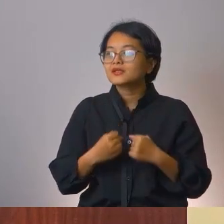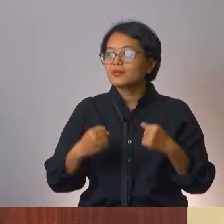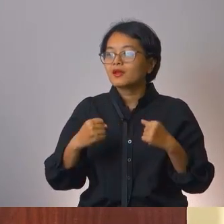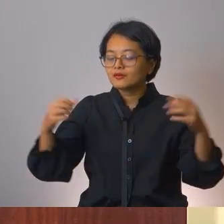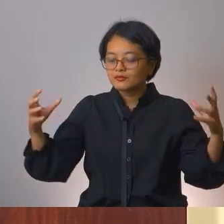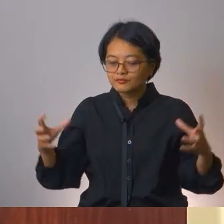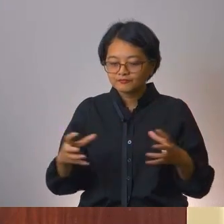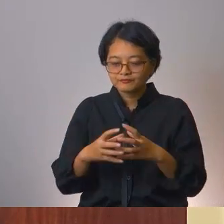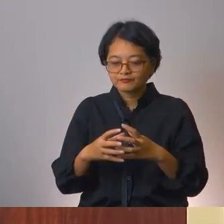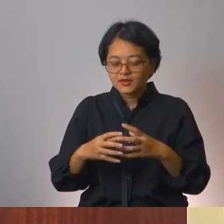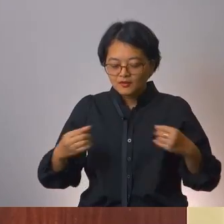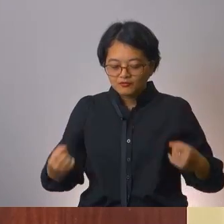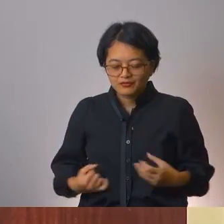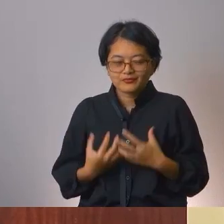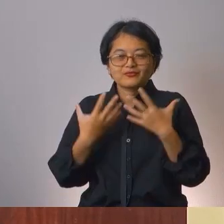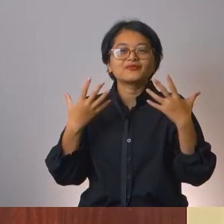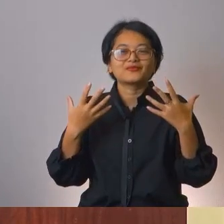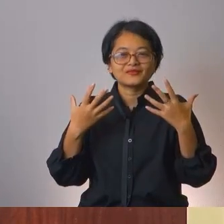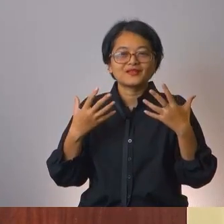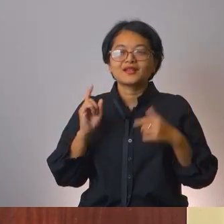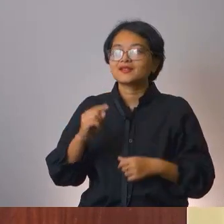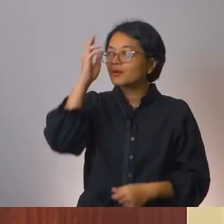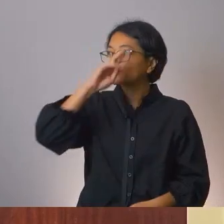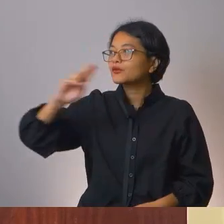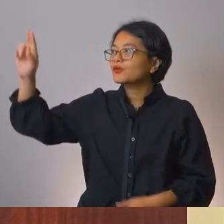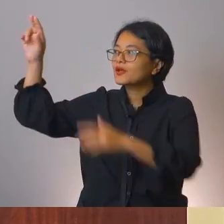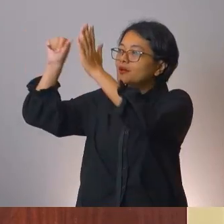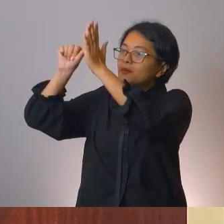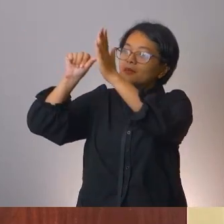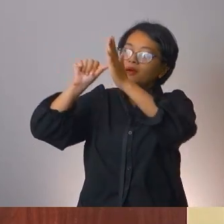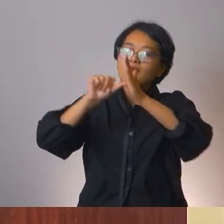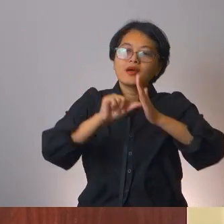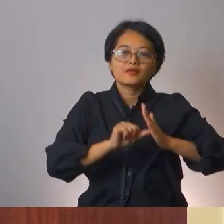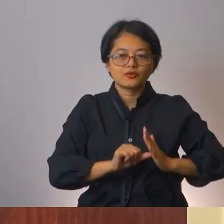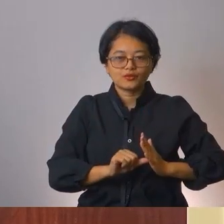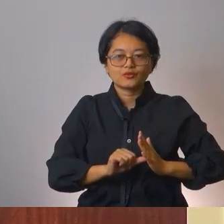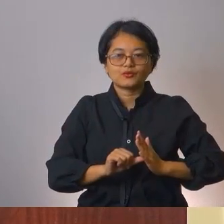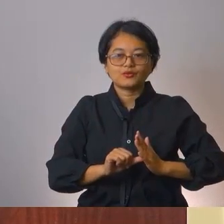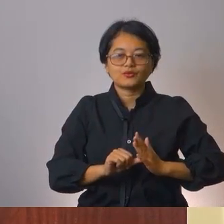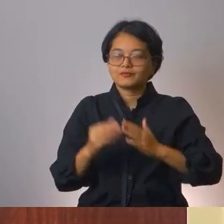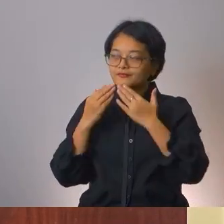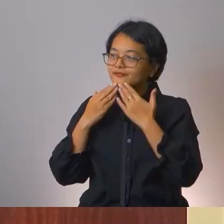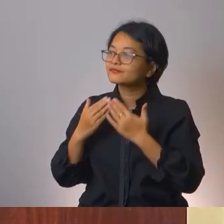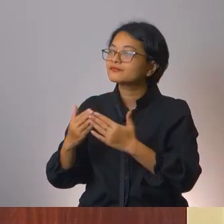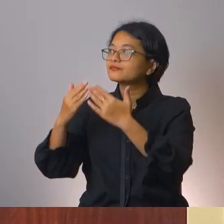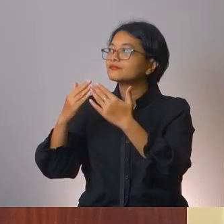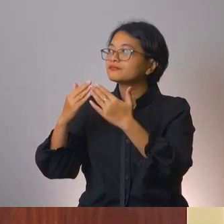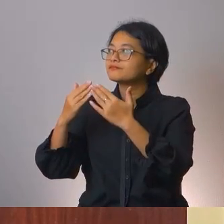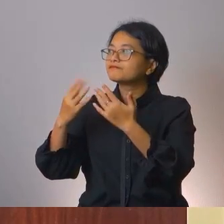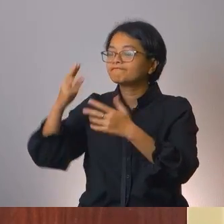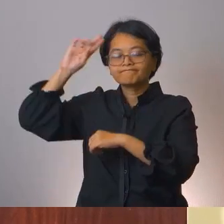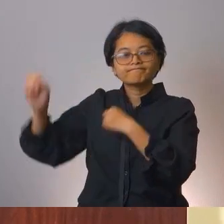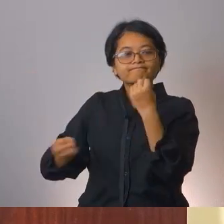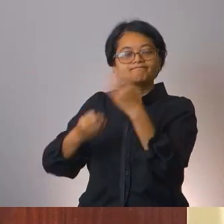kami, karena Tuhan Engkau yang menolong kami. Terima kasih Tuhan, biarlah firman menetap di dalam